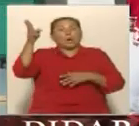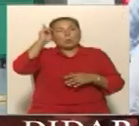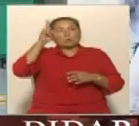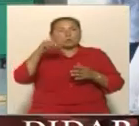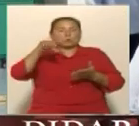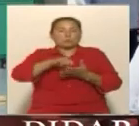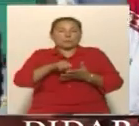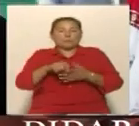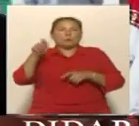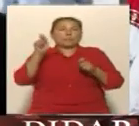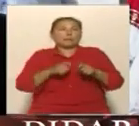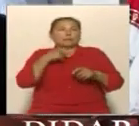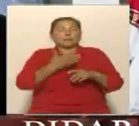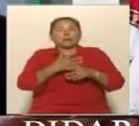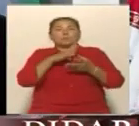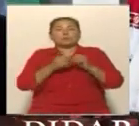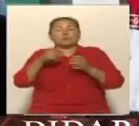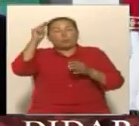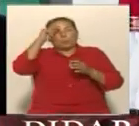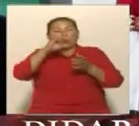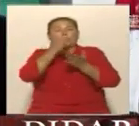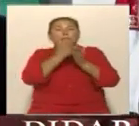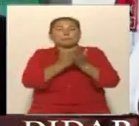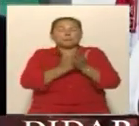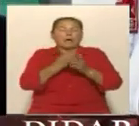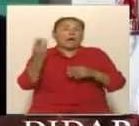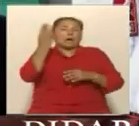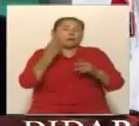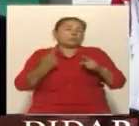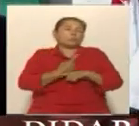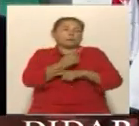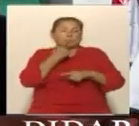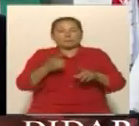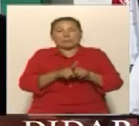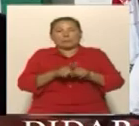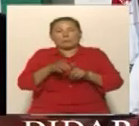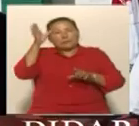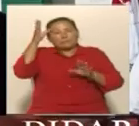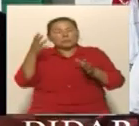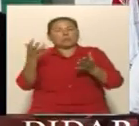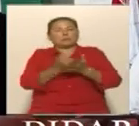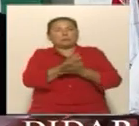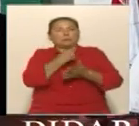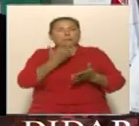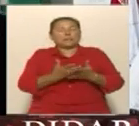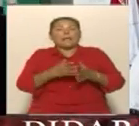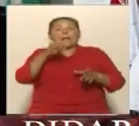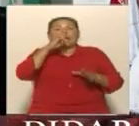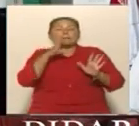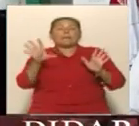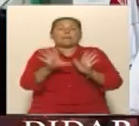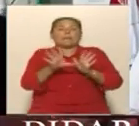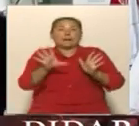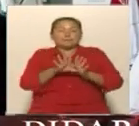облысының әкімдігі ұйымдастырды. Оқу бағдарламасына қатысушылар Ақтауға алғаш рет сапарлап келді. Олар осында білімін жетілдіреді. Қазақстанның энергетика жүйесі